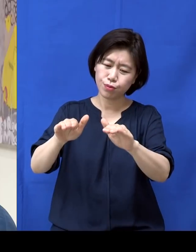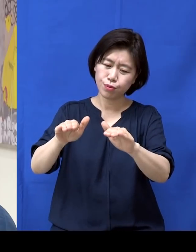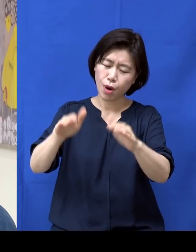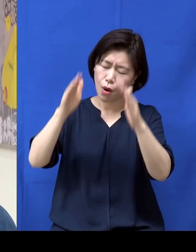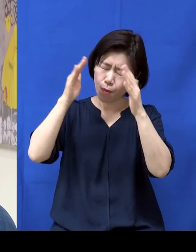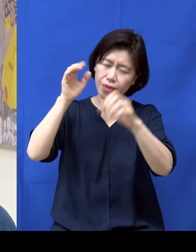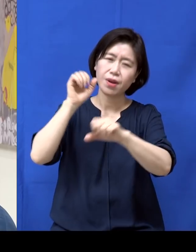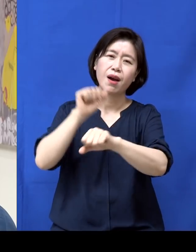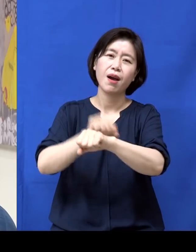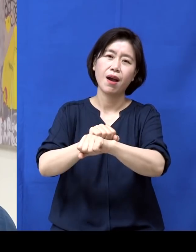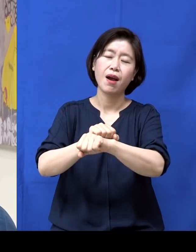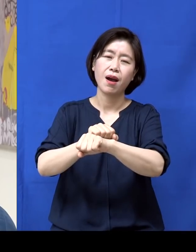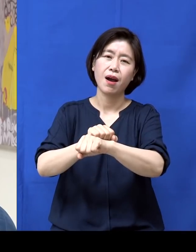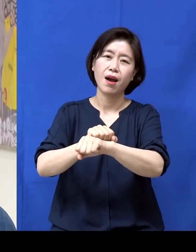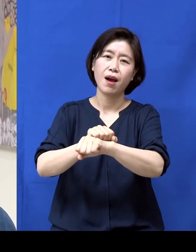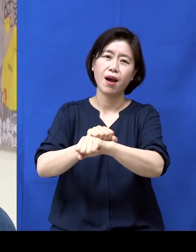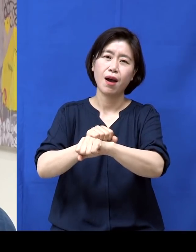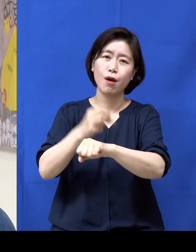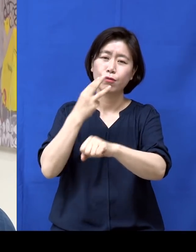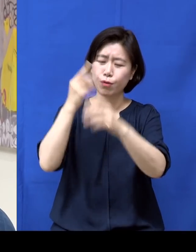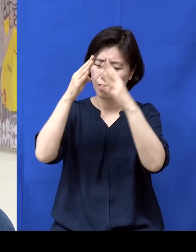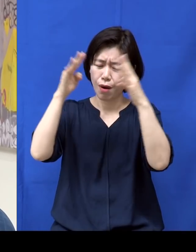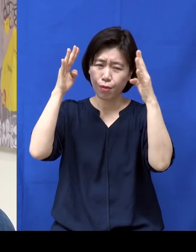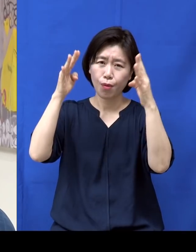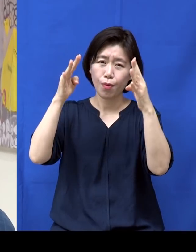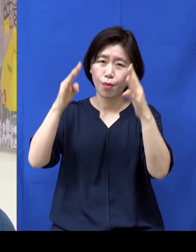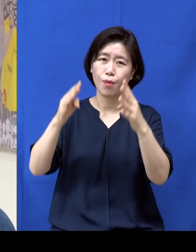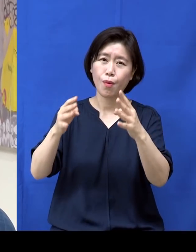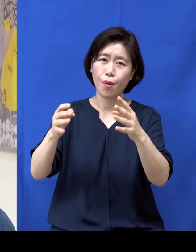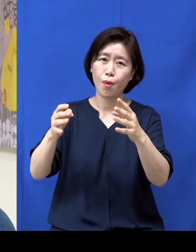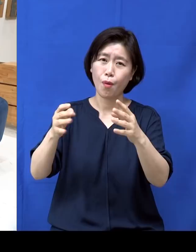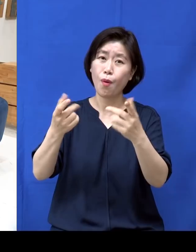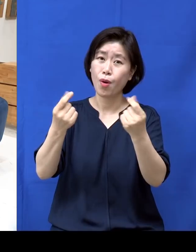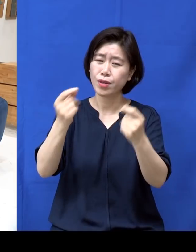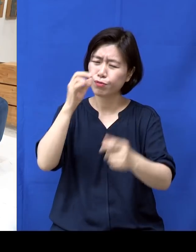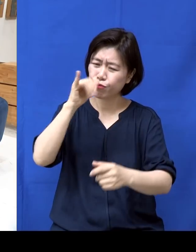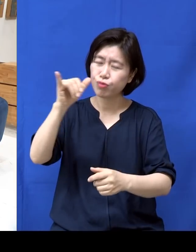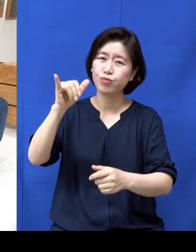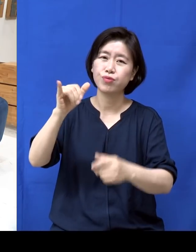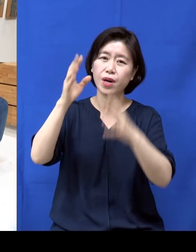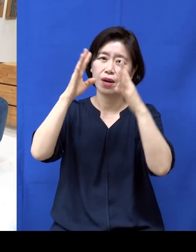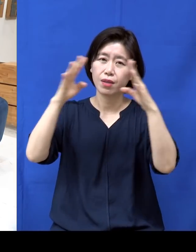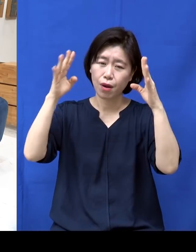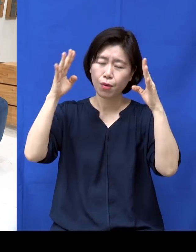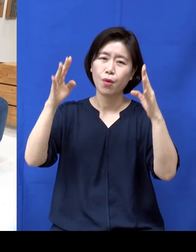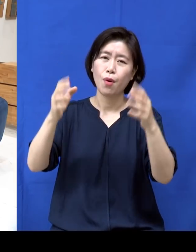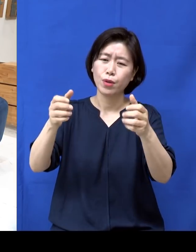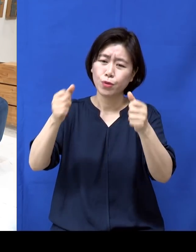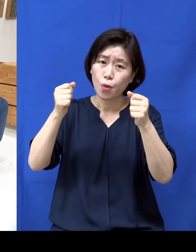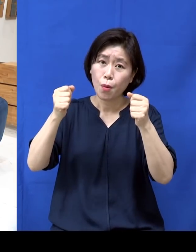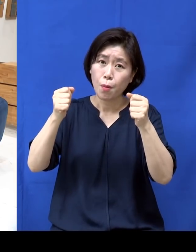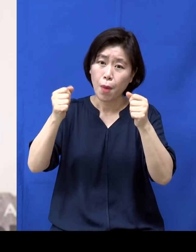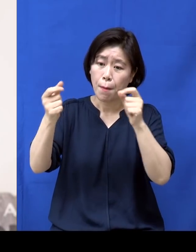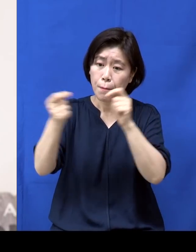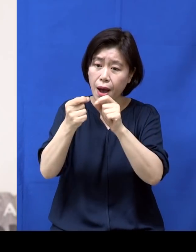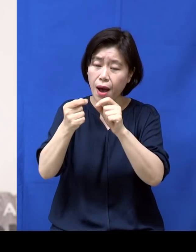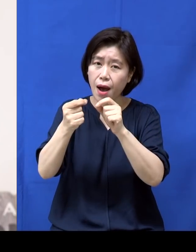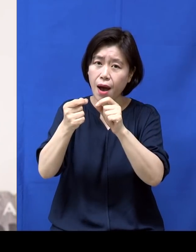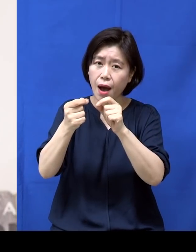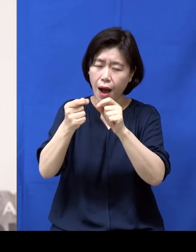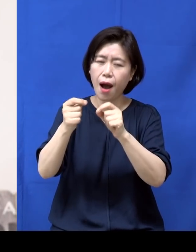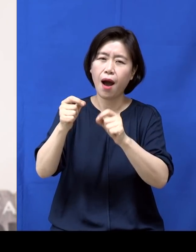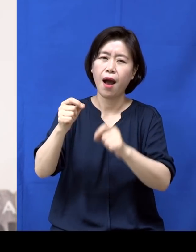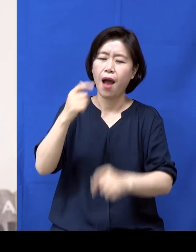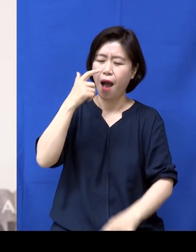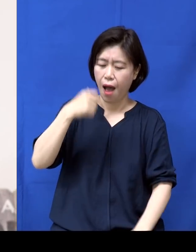정말 창창한데. 자기는 힘들게 살았으나 아들을 보면서 모든 삶의 위로를 그렇죠, 받으셨던 그렇죠. 분 같아요. 그러셨겠죠. 그런데